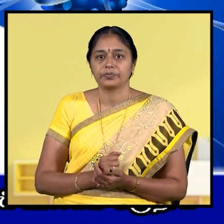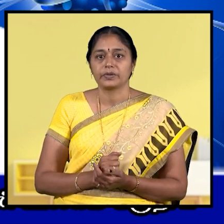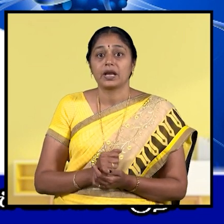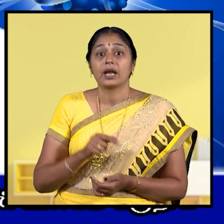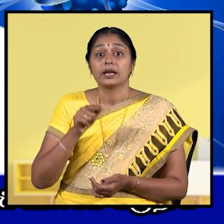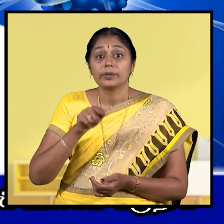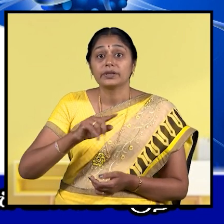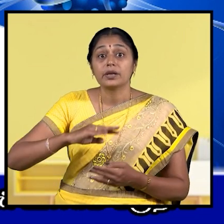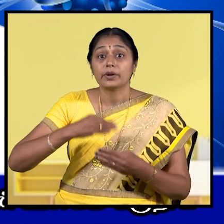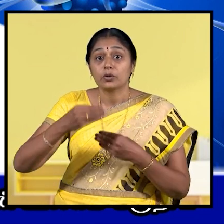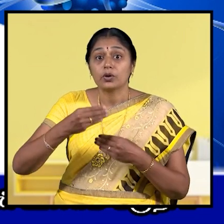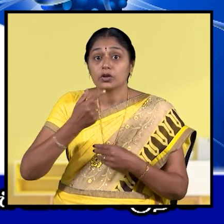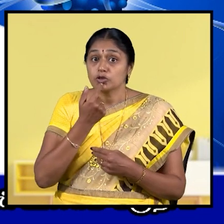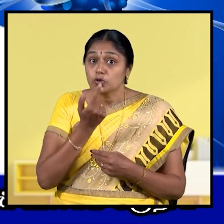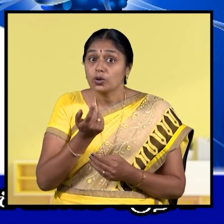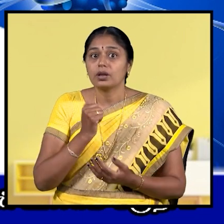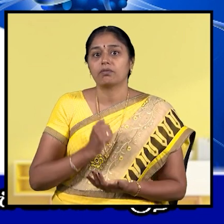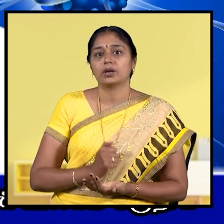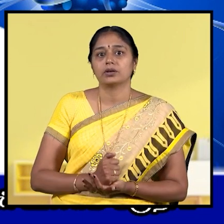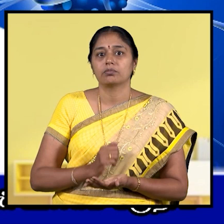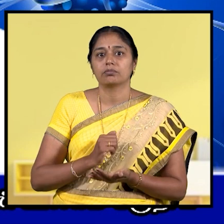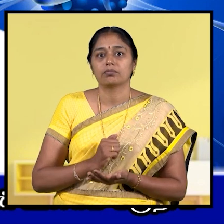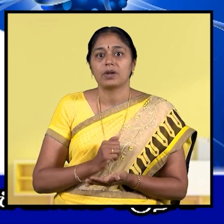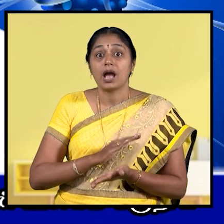ஒரு விழிப்புணர்வை நம்ம வந்து ஏற்படுத்தணும். இப்போ இந்த எய்ட்ஸ் நோயை பற்றி ஒரு